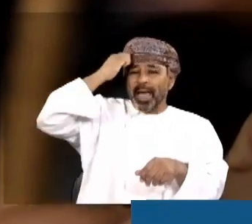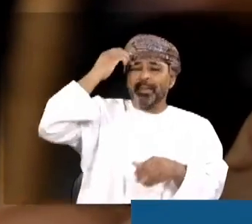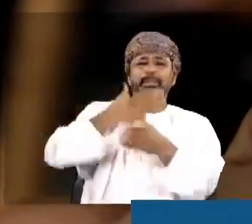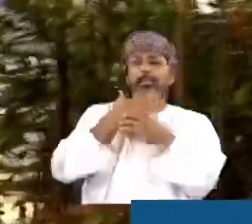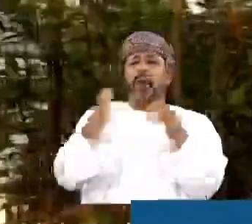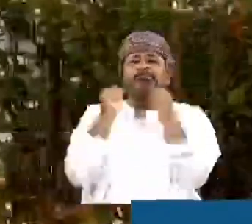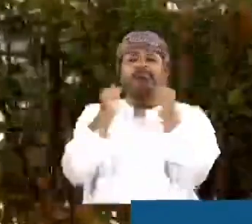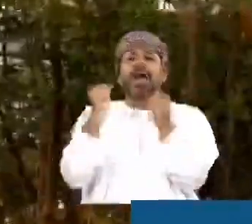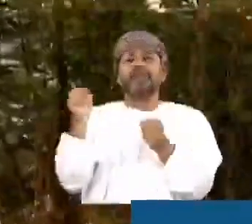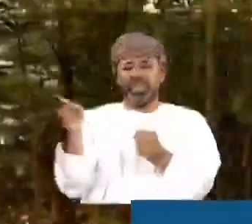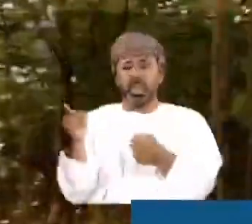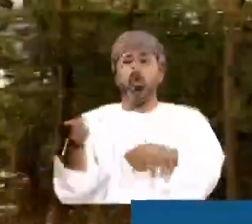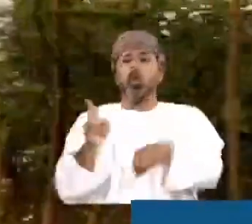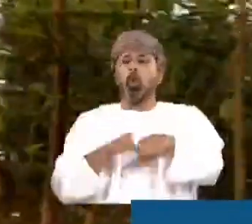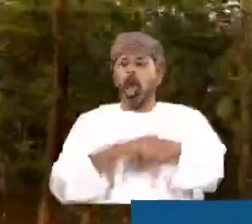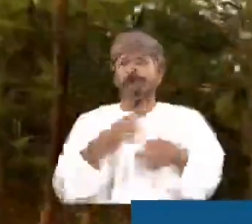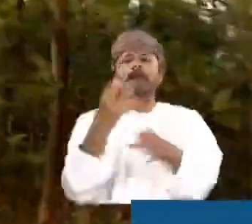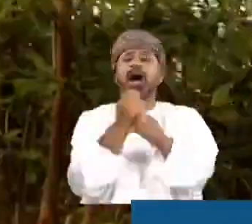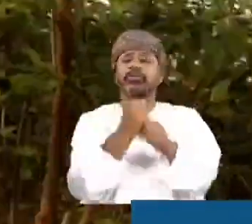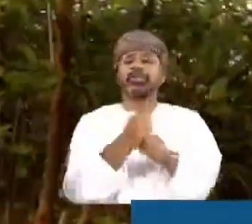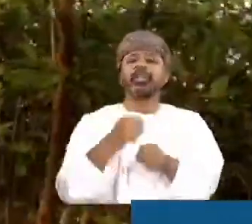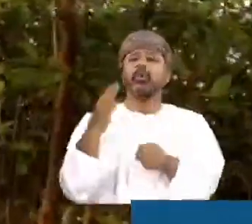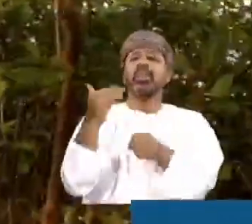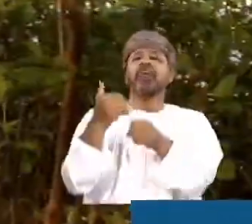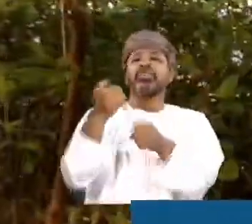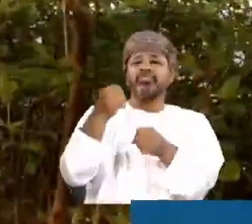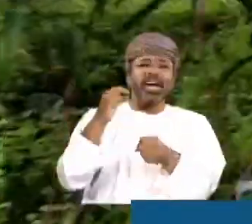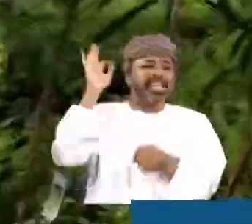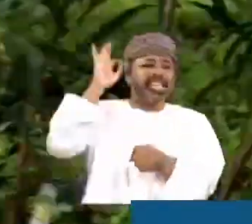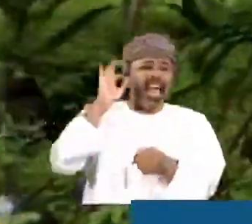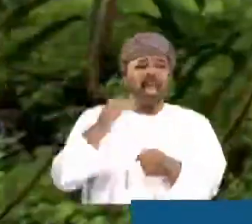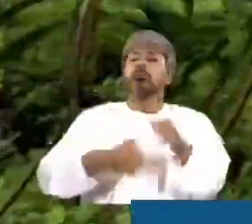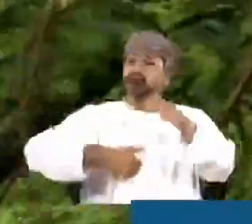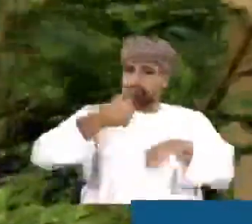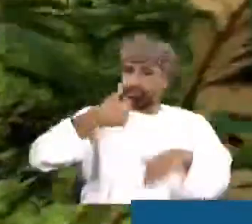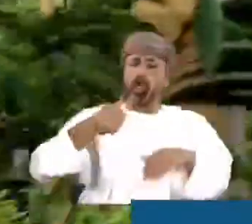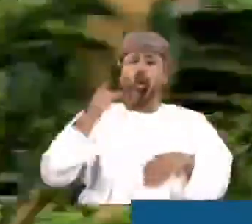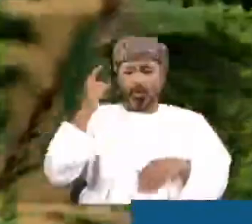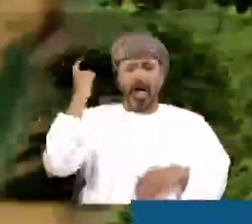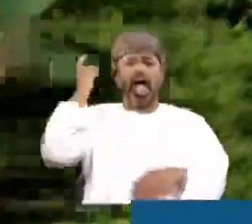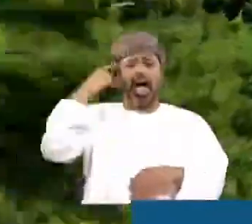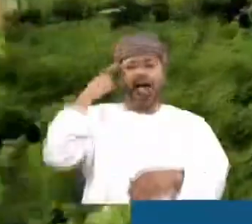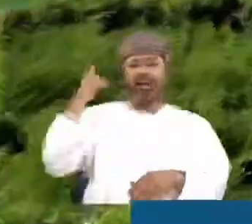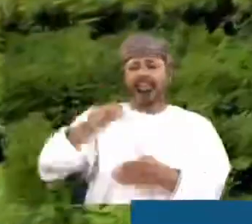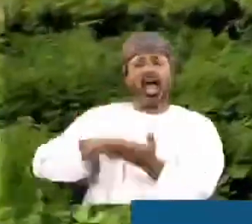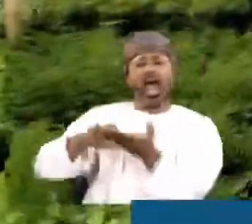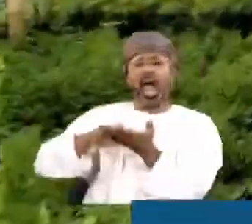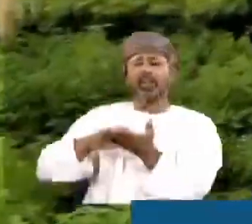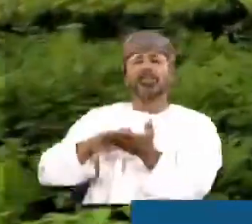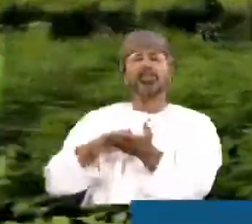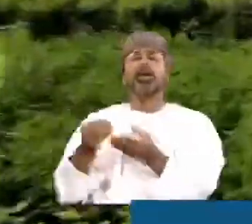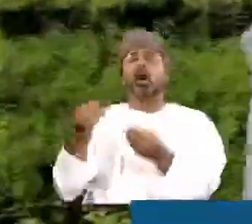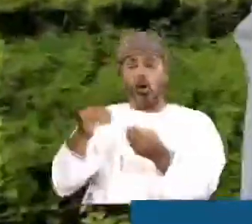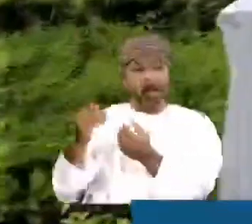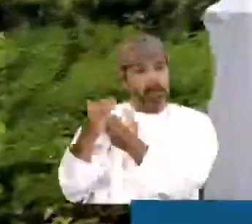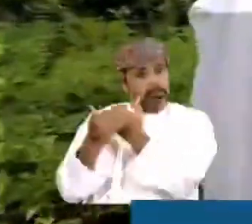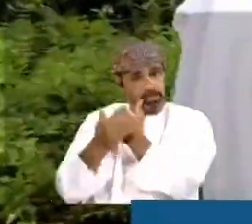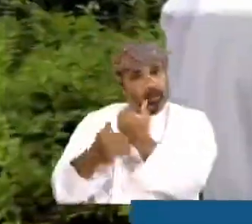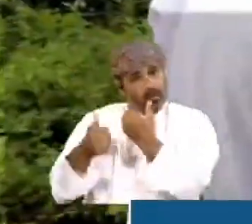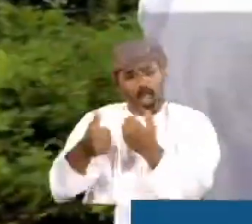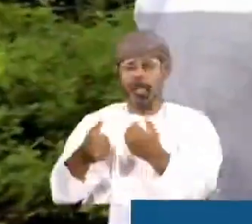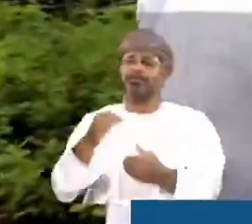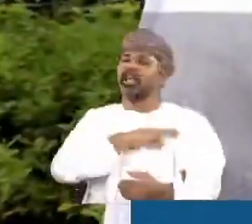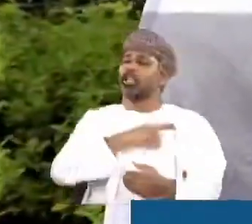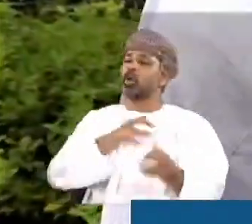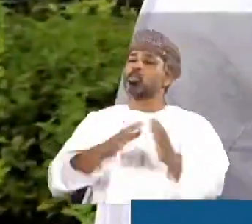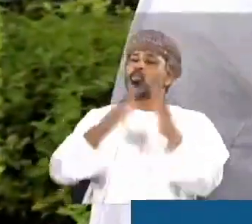ومنها تكيفت مع بيئة محافظة ظفار وجبالها. فهو يؤمن بأن الأرض تعطي من يعطيها، وأرض